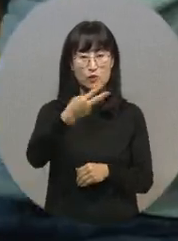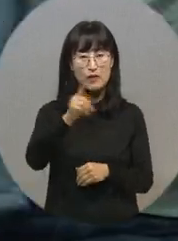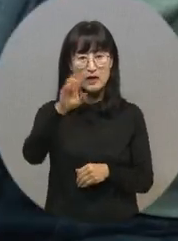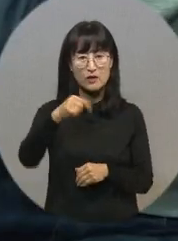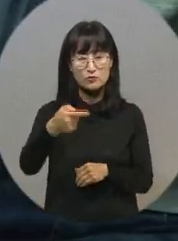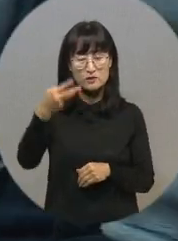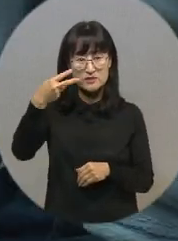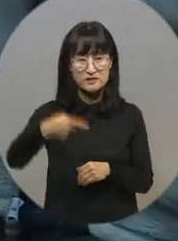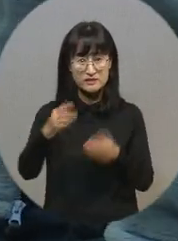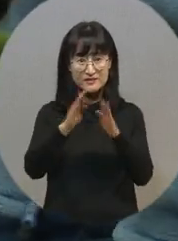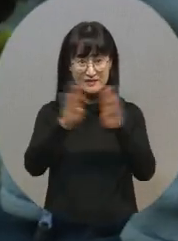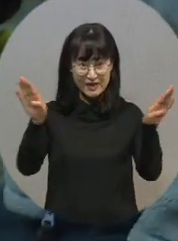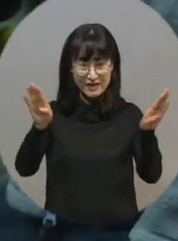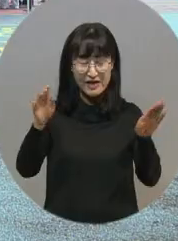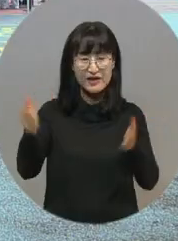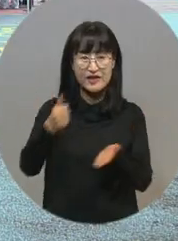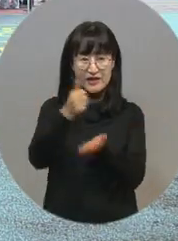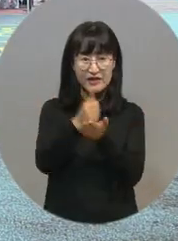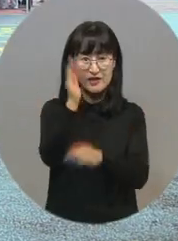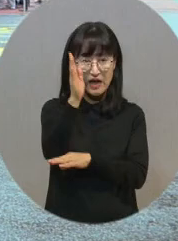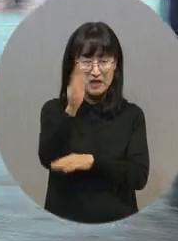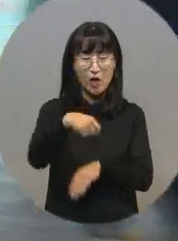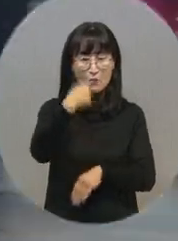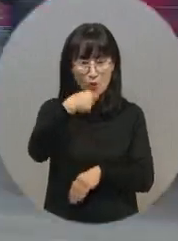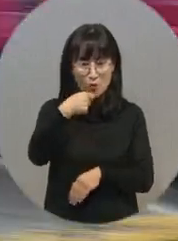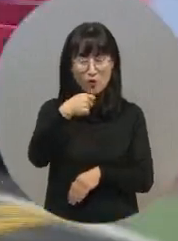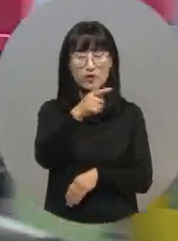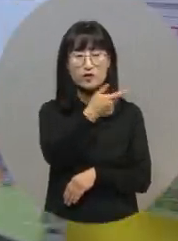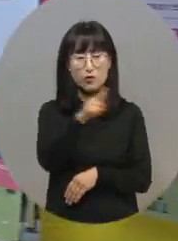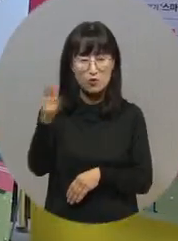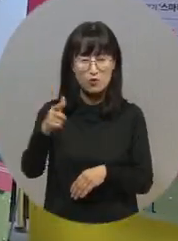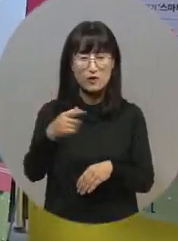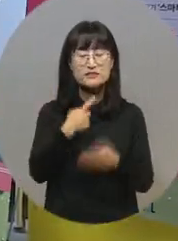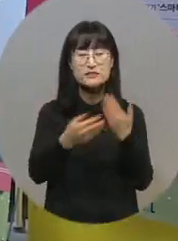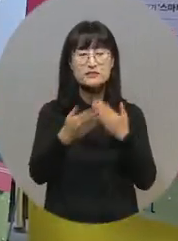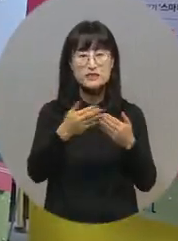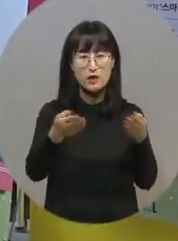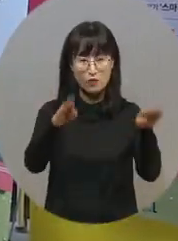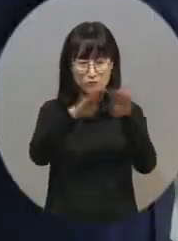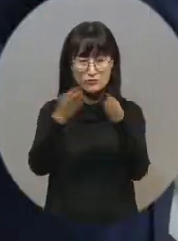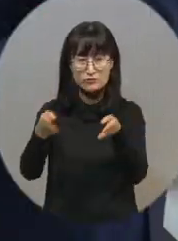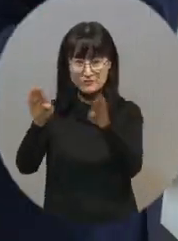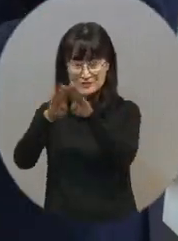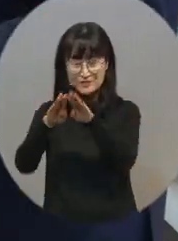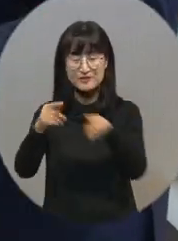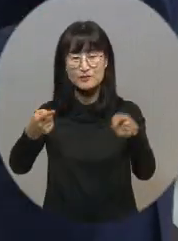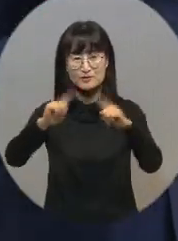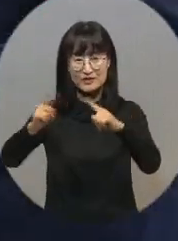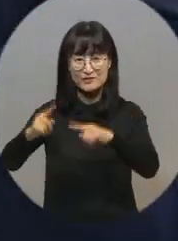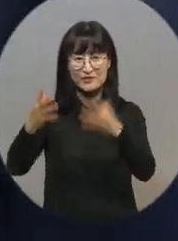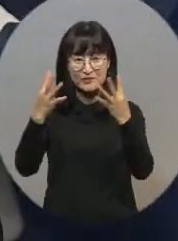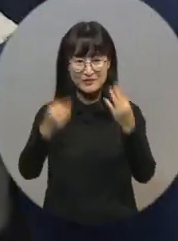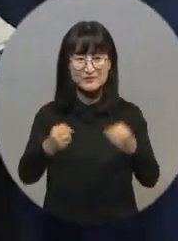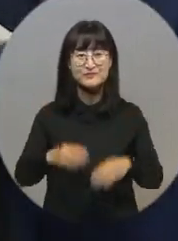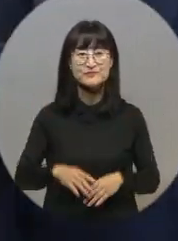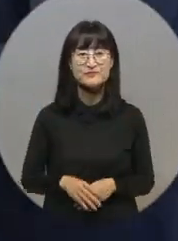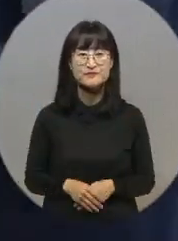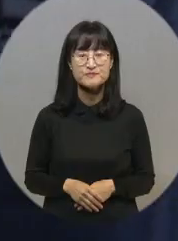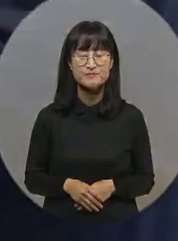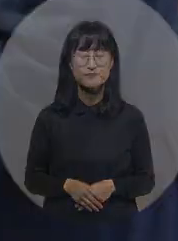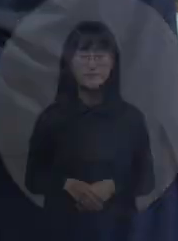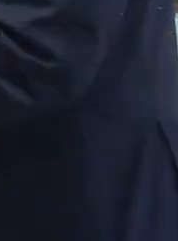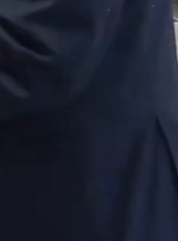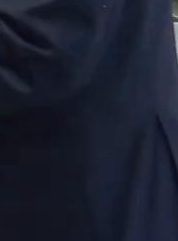기념해 열린 위플레이 강연과 먹거리 존, 다양한 체험 부스 등으로 많은 주민이 참여했습니다. 복지TV 뉴스